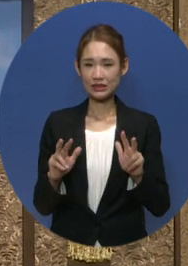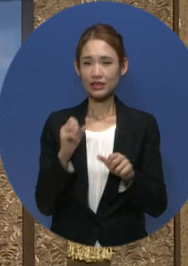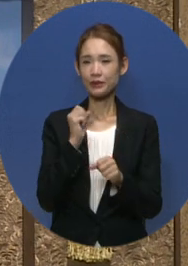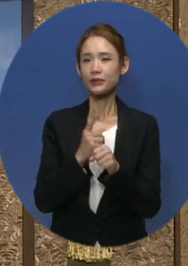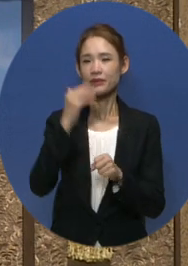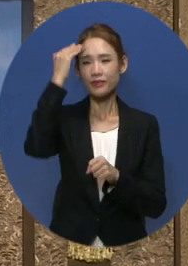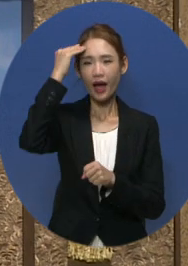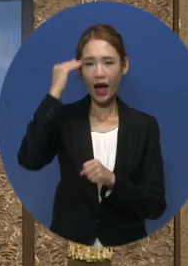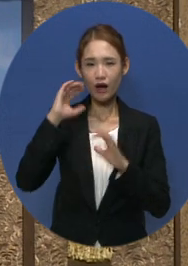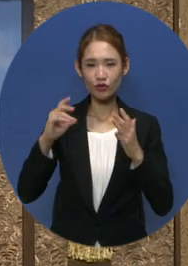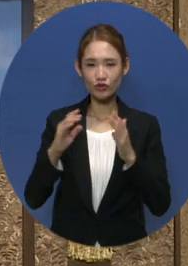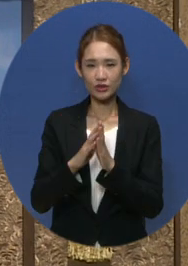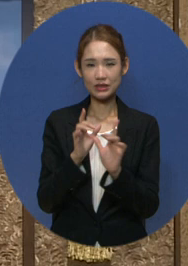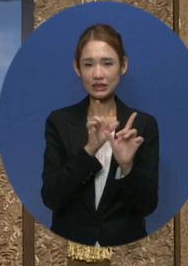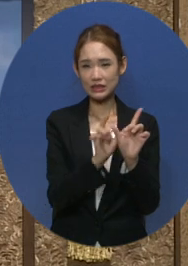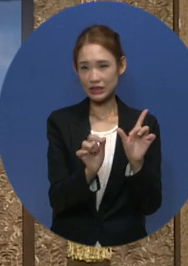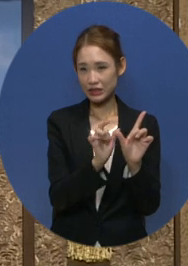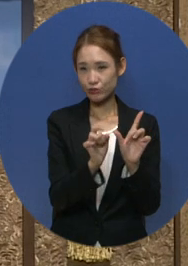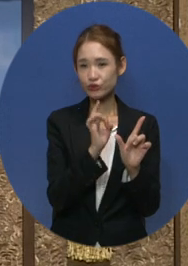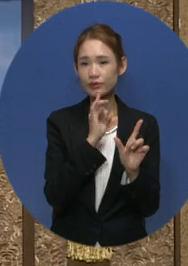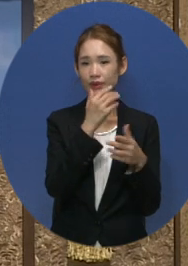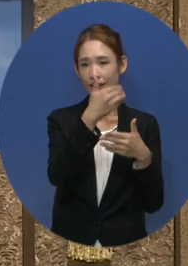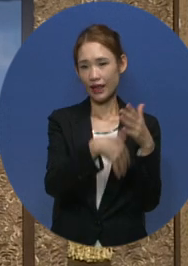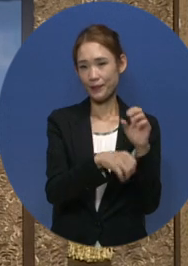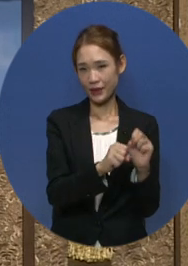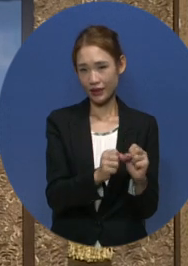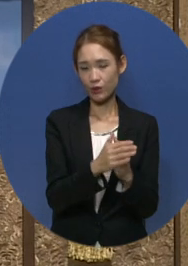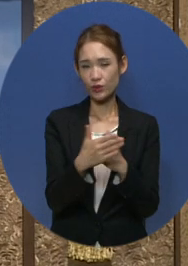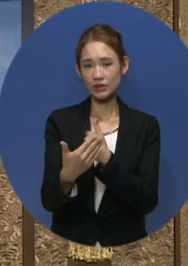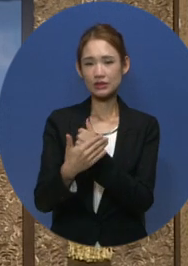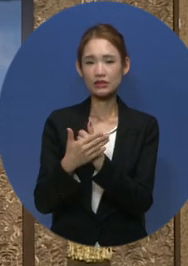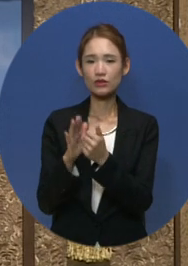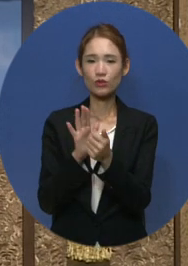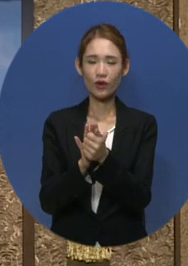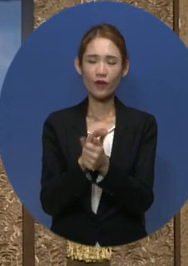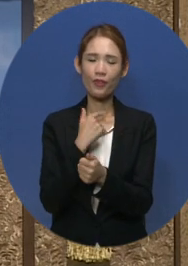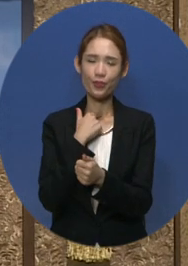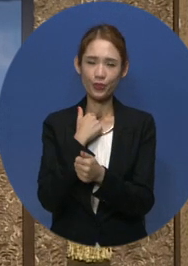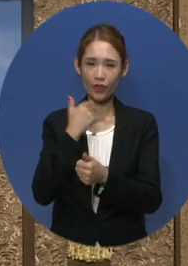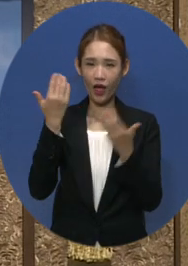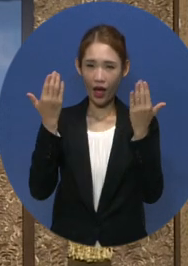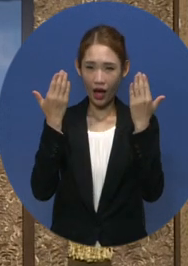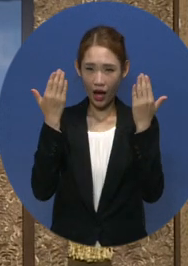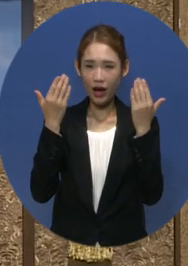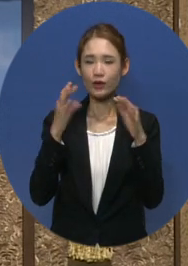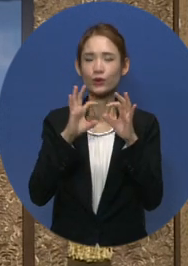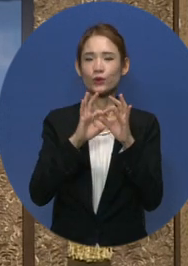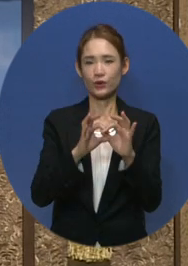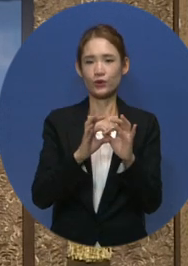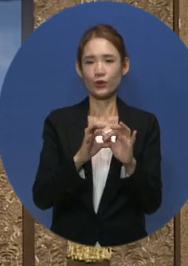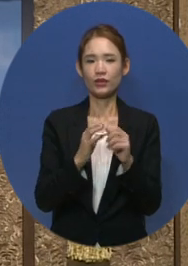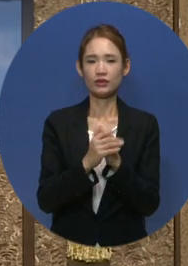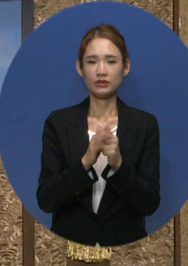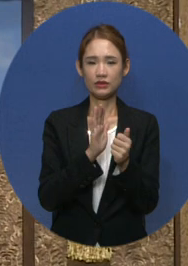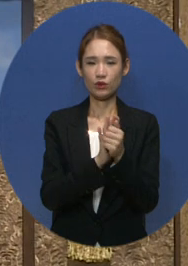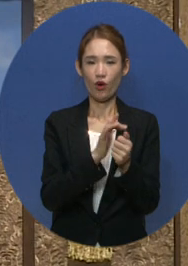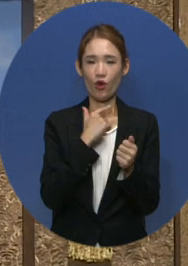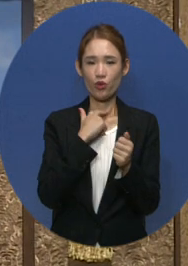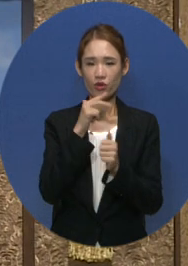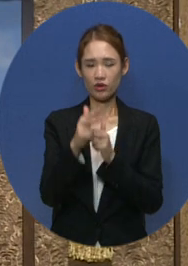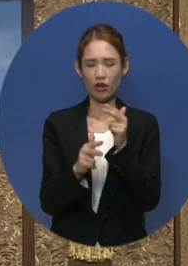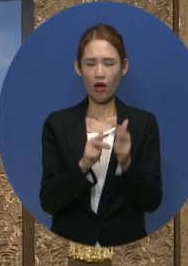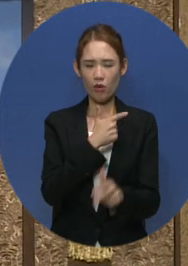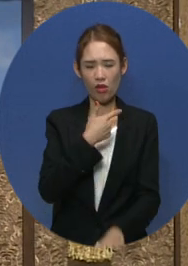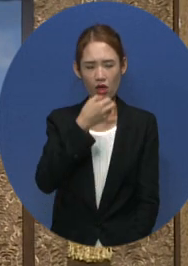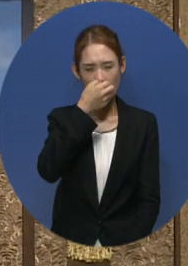아. 일부는 이제 현지에 남아가지고 네. 그동안 지원했던 이제 그 학교를 통해서 지원했던 사업이